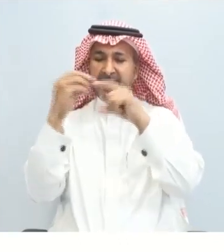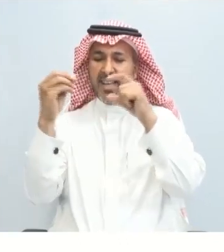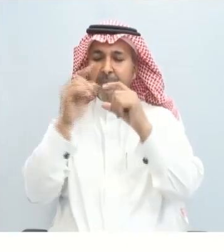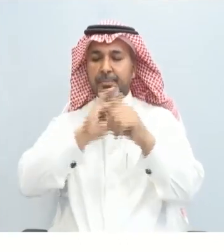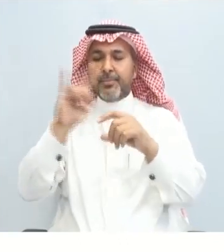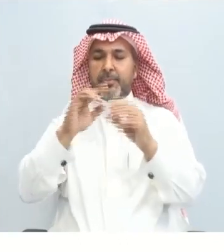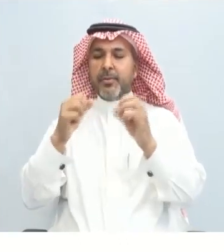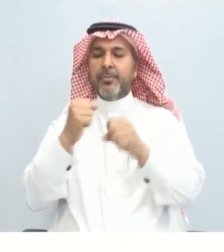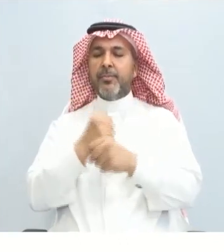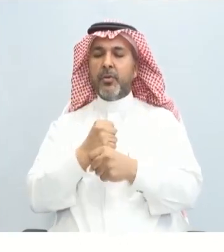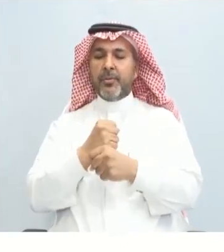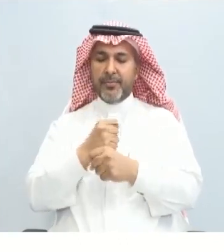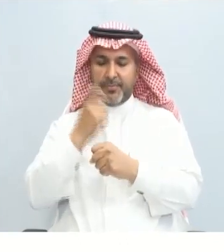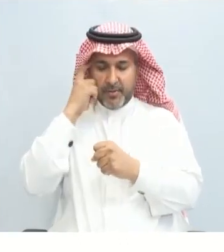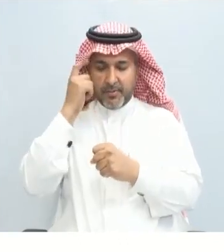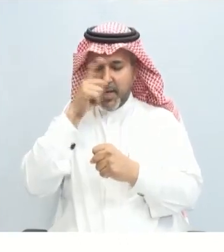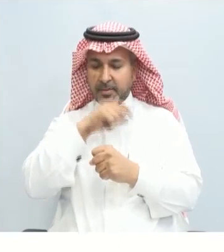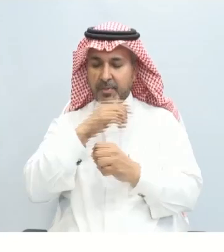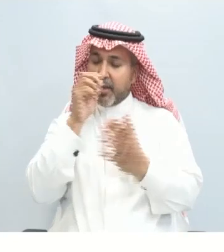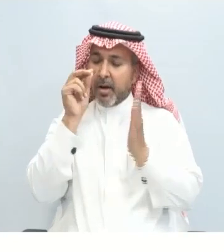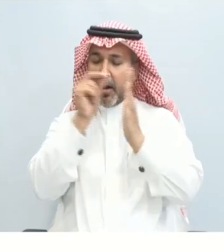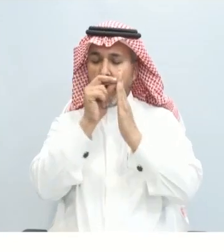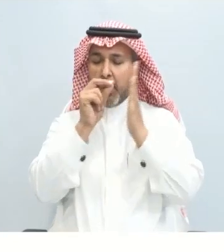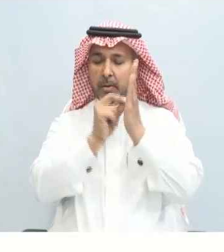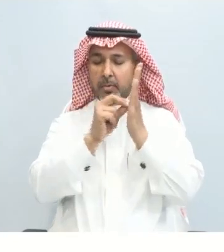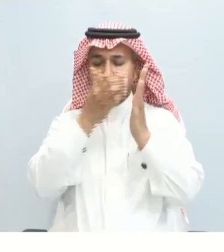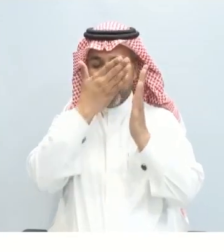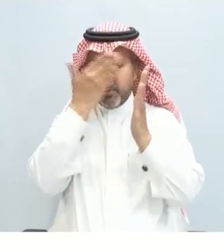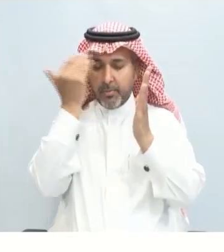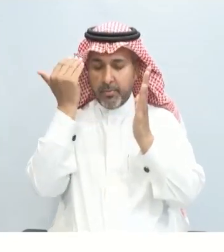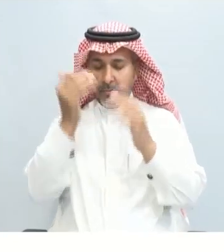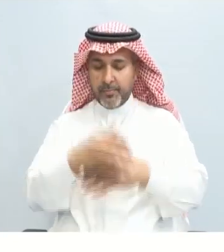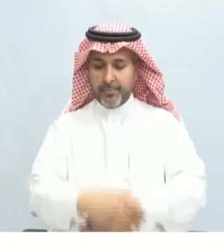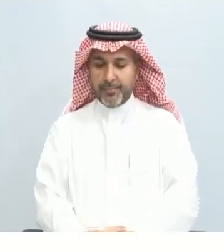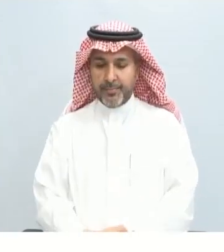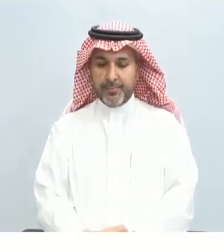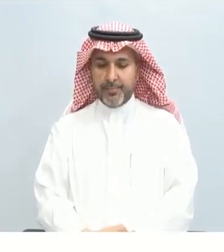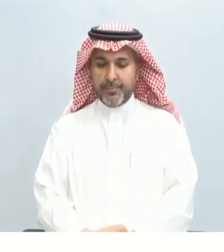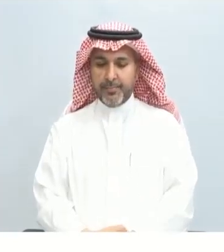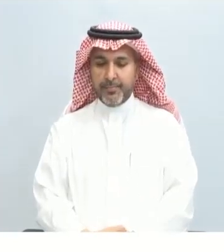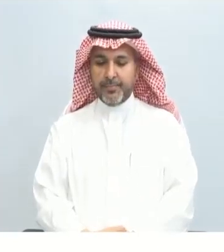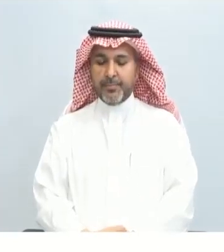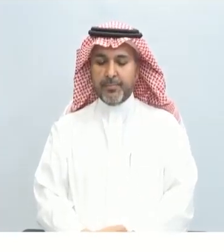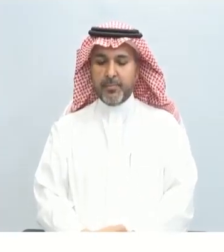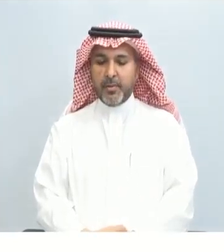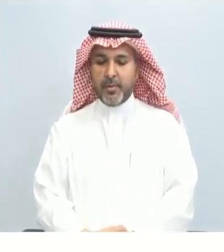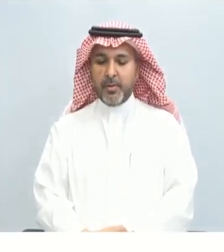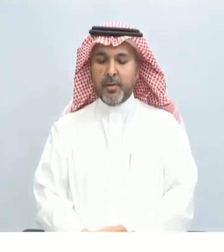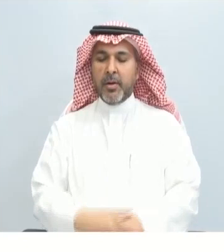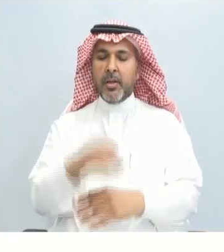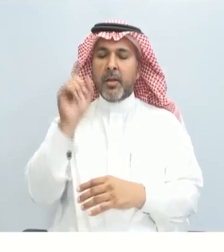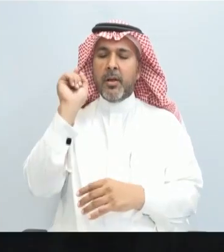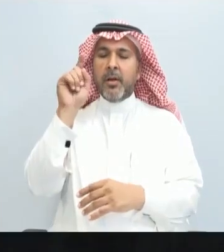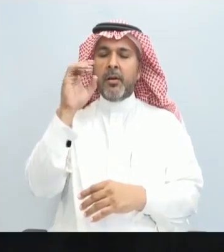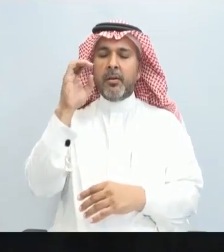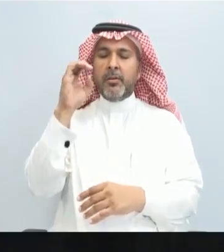الجواب المقبول فاذا هذه هي الفكره فقط في الحلول الموجوده في المعادله اللوغاريتميه